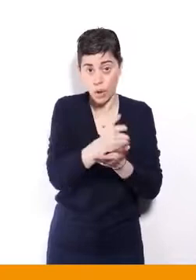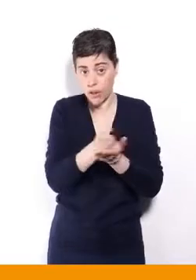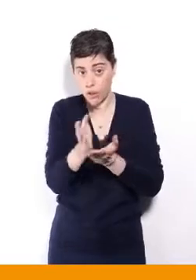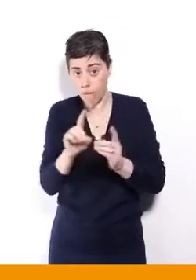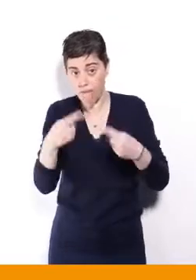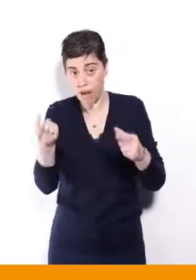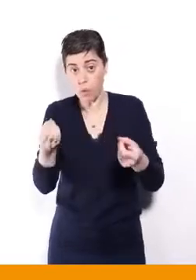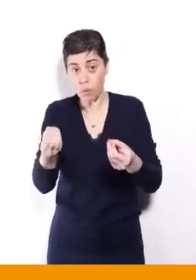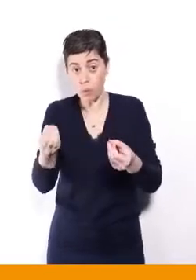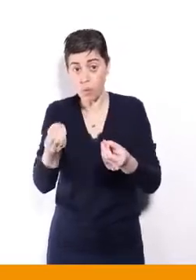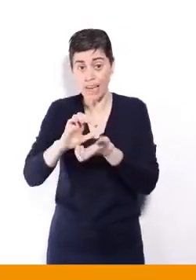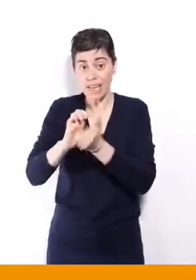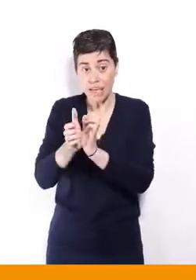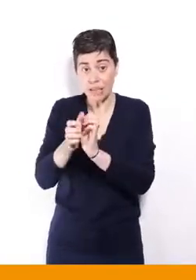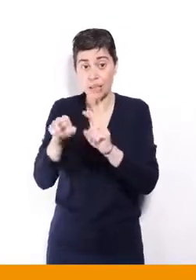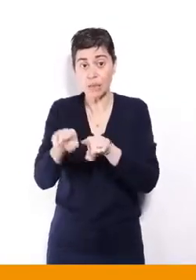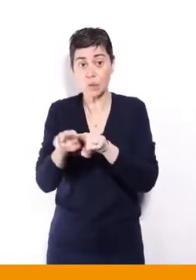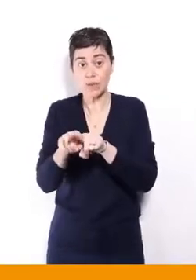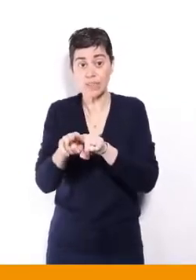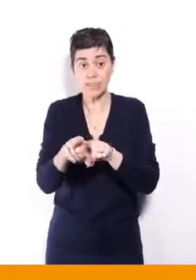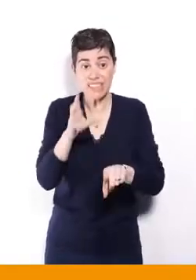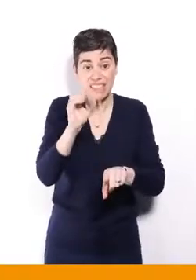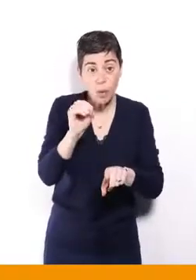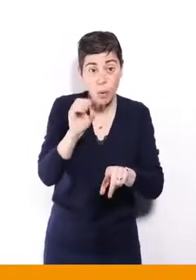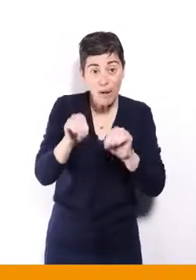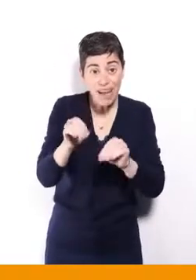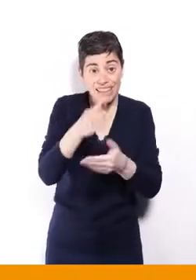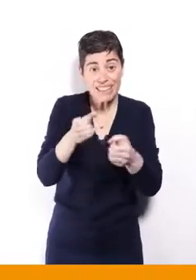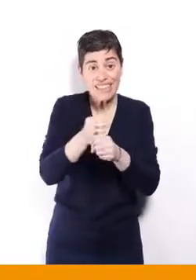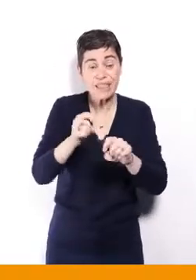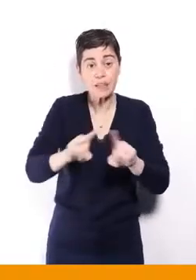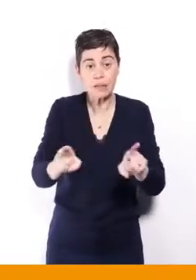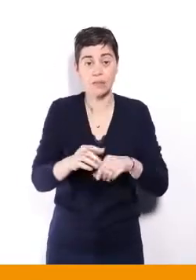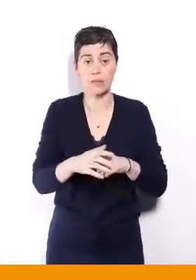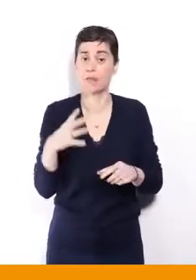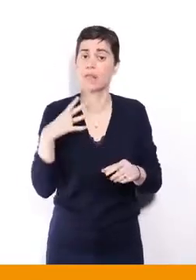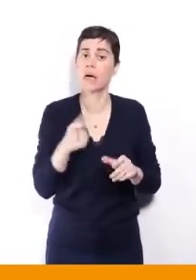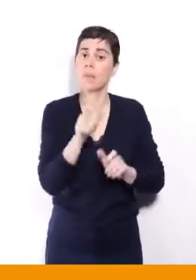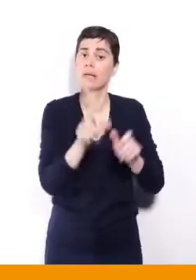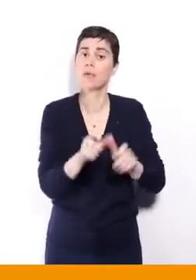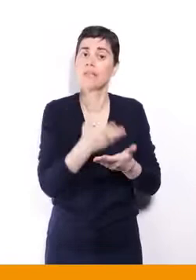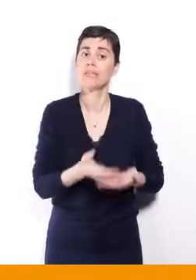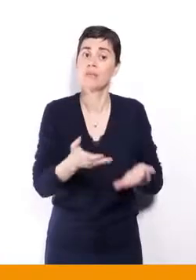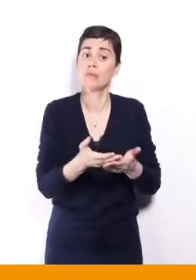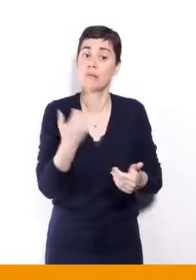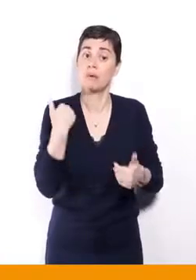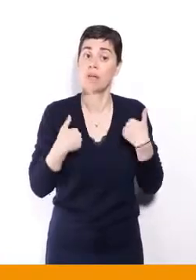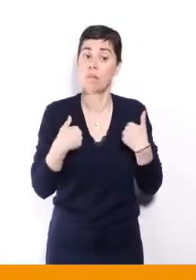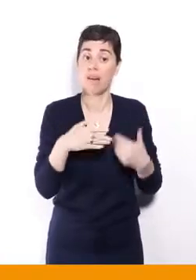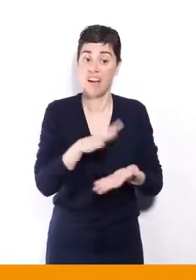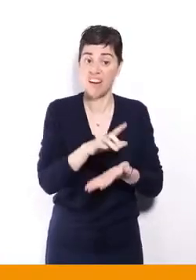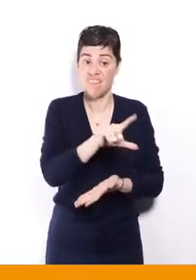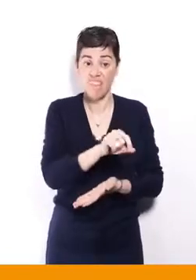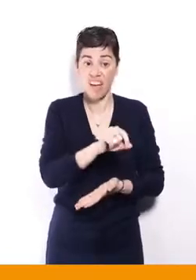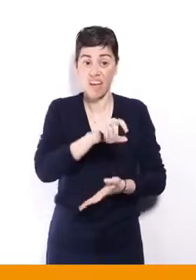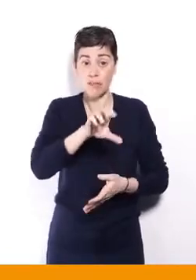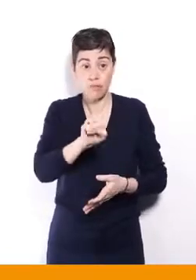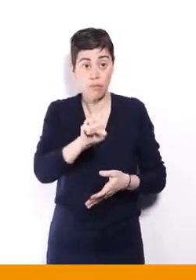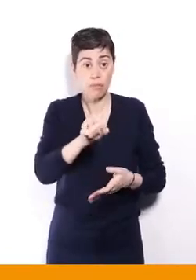et zéro place créée. Ce qui veut dire qu'il y a des personnes en situation de handicap qui ont 20 ans, 22, 25